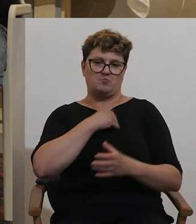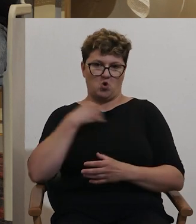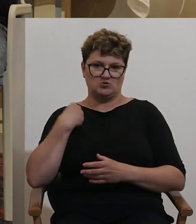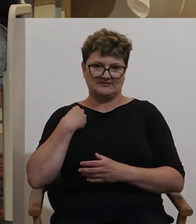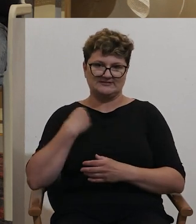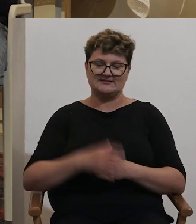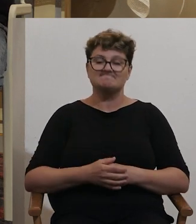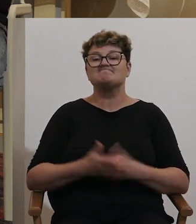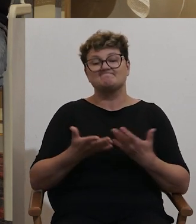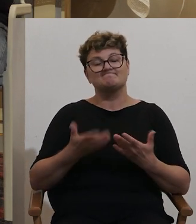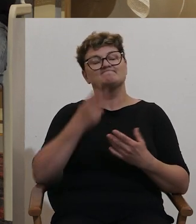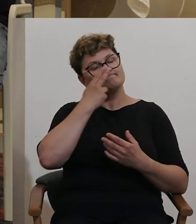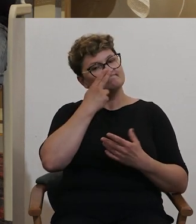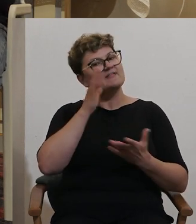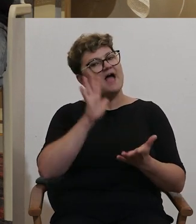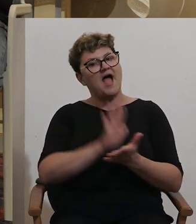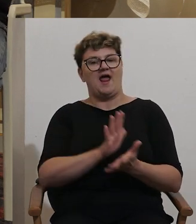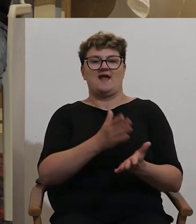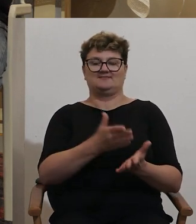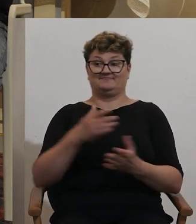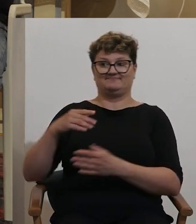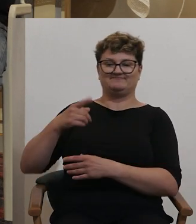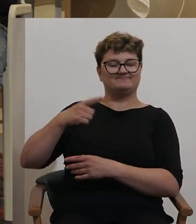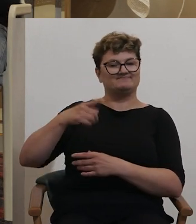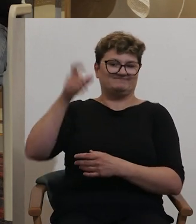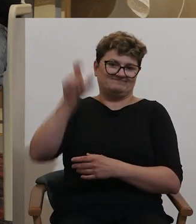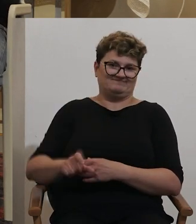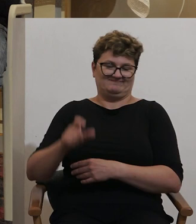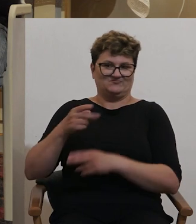I proszę państwa, charakterystyczna rzecz. Berlingowiec,